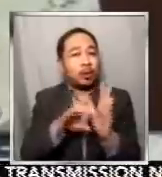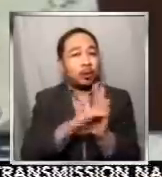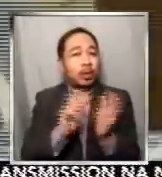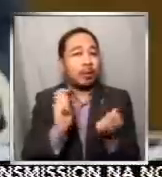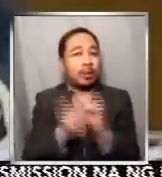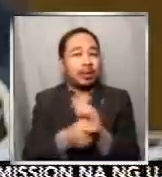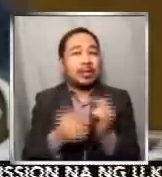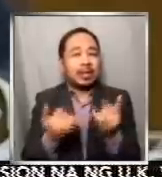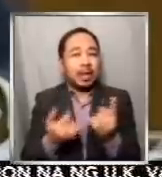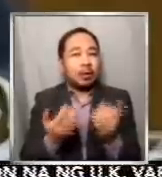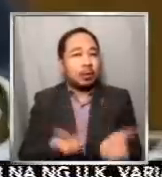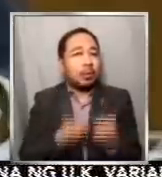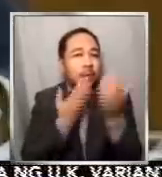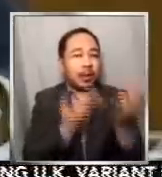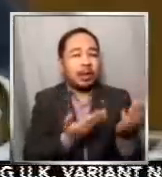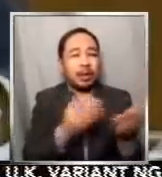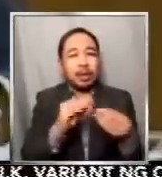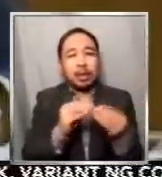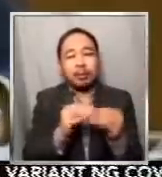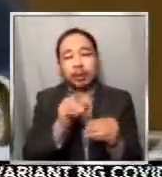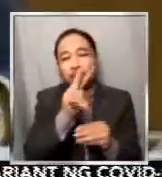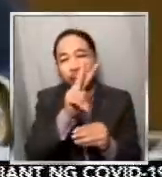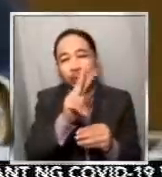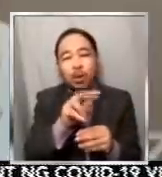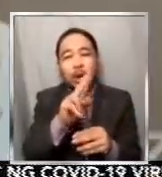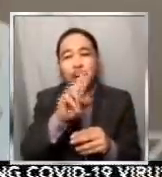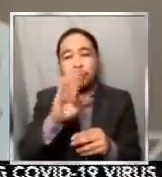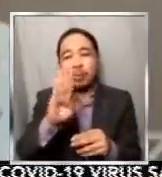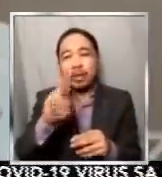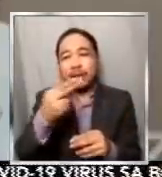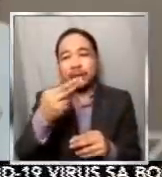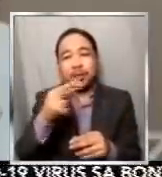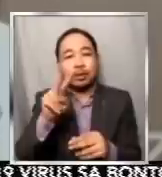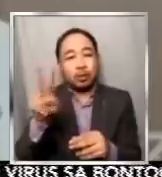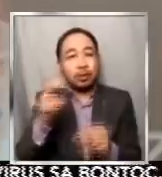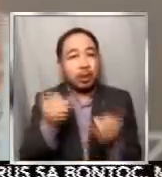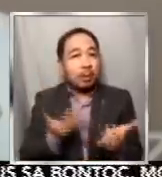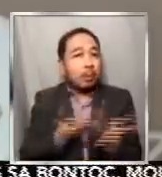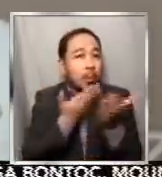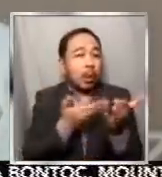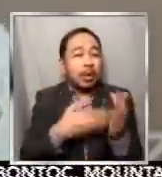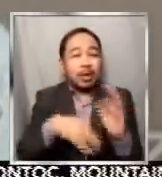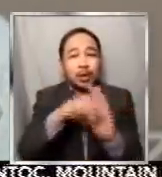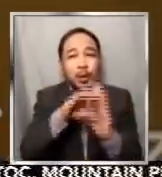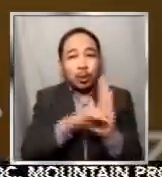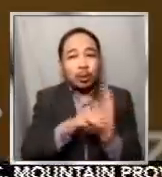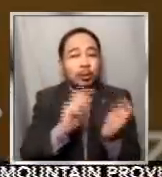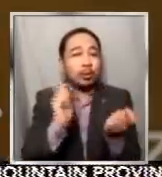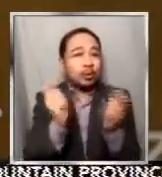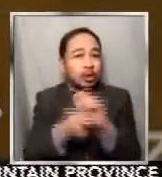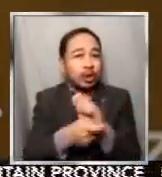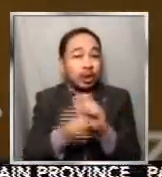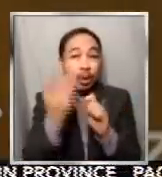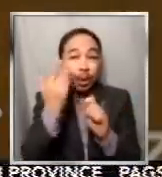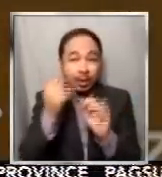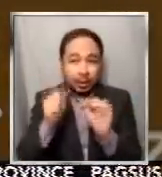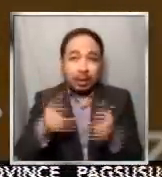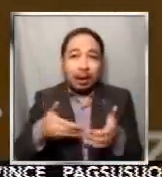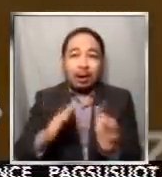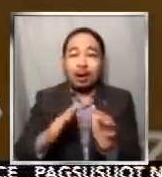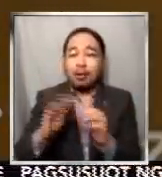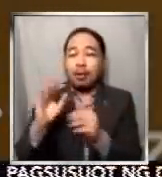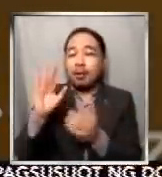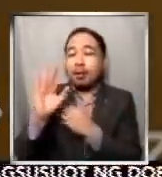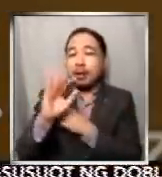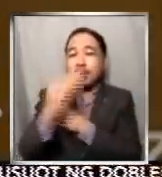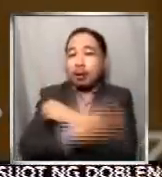Houses No. 2 o RBH2 na nagsusulong ng charter change para palawagin ang pagpasok ng foreign investment sa bansa.